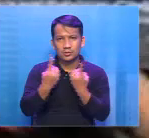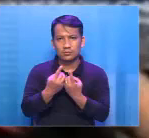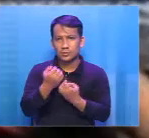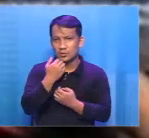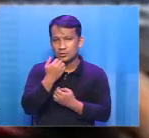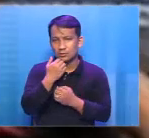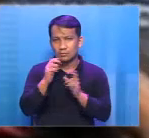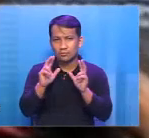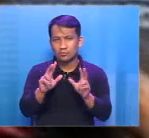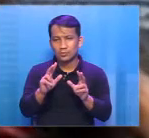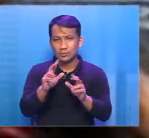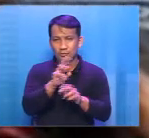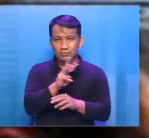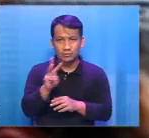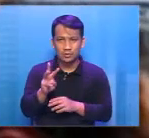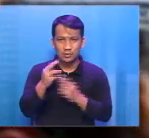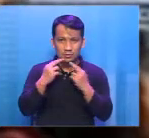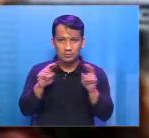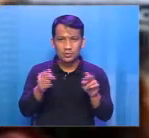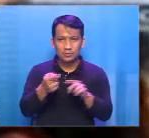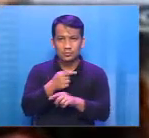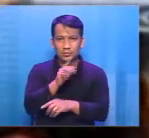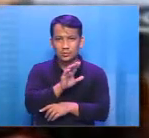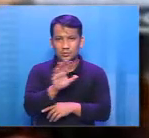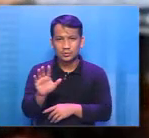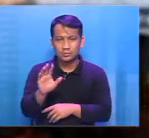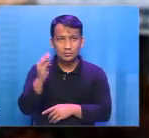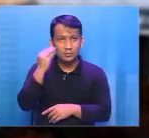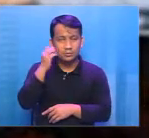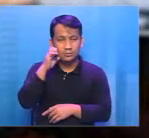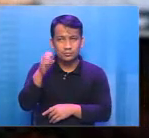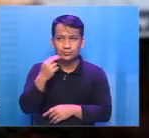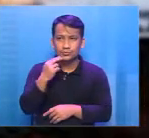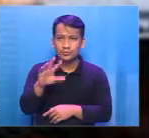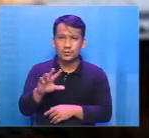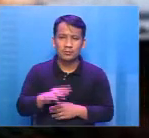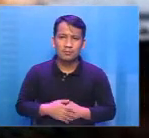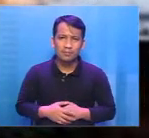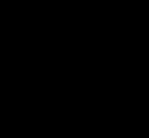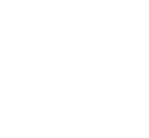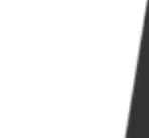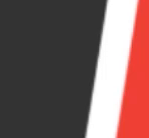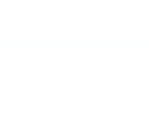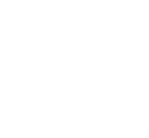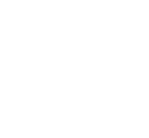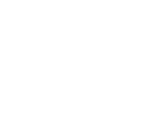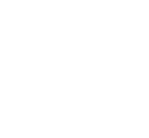Watch. Nagbabalita mula sa Frontline, Marianne Enriquez, News 5.